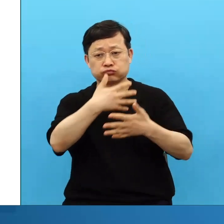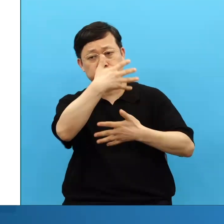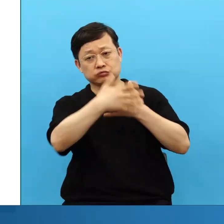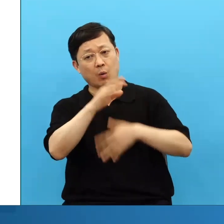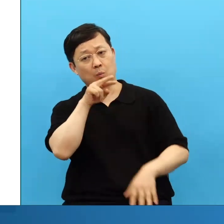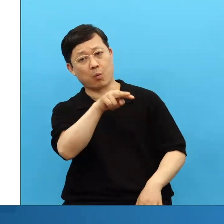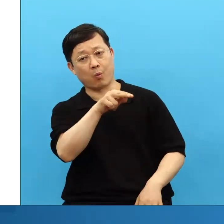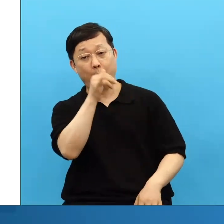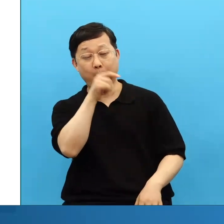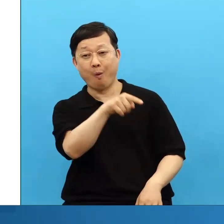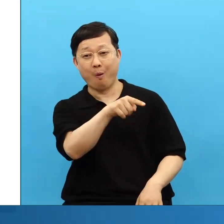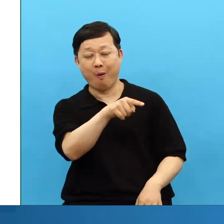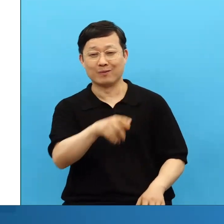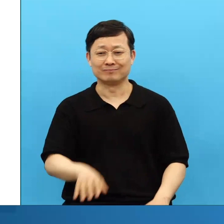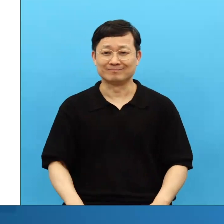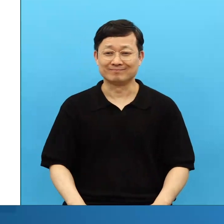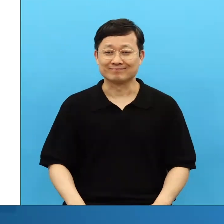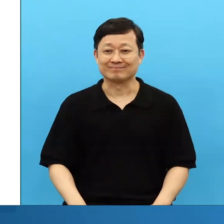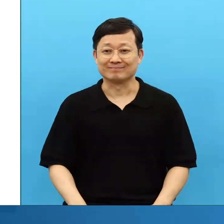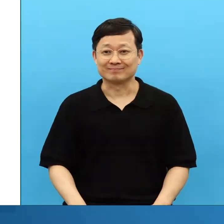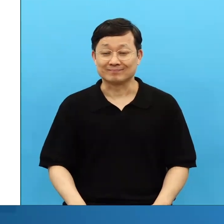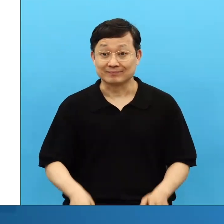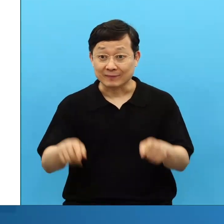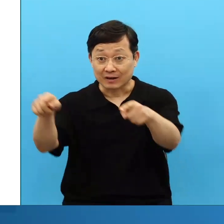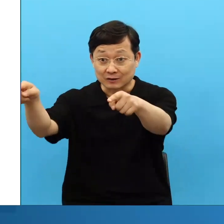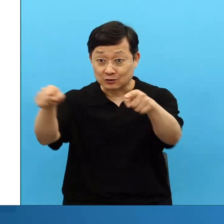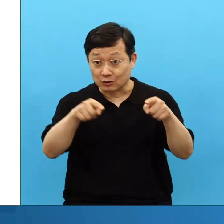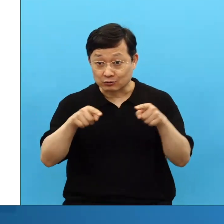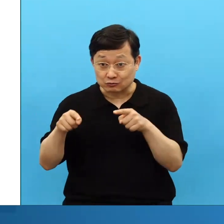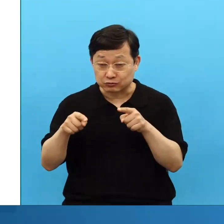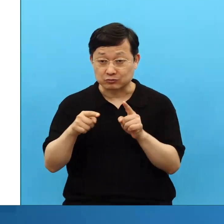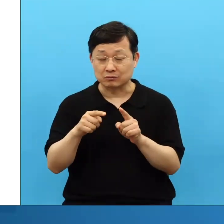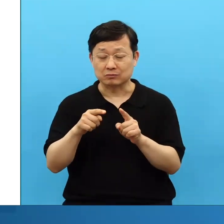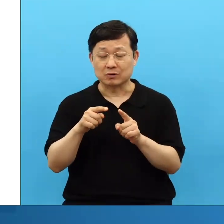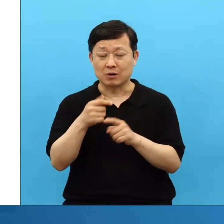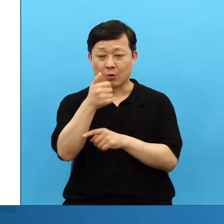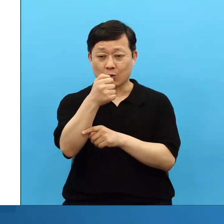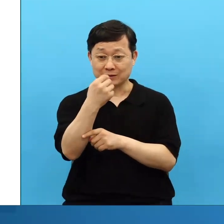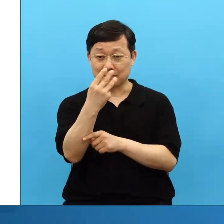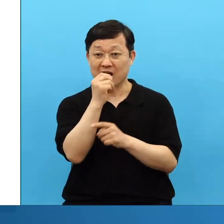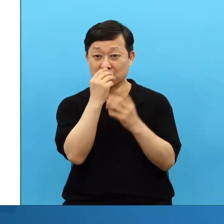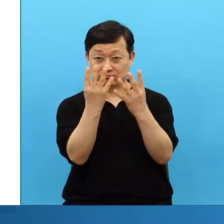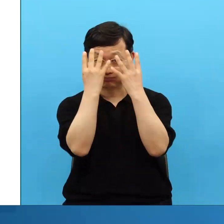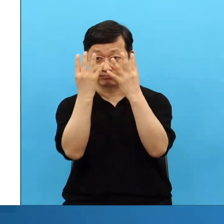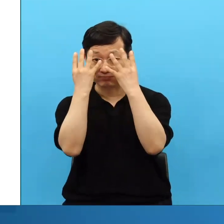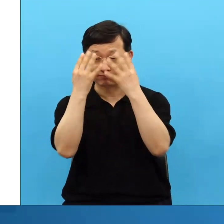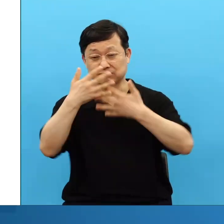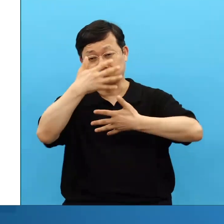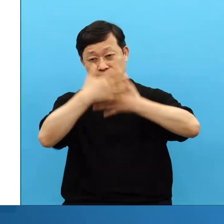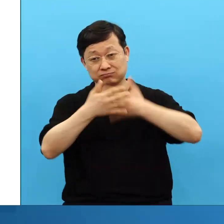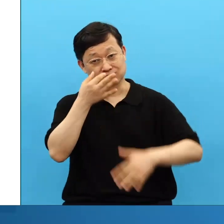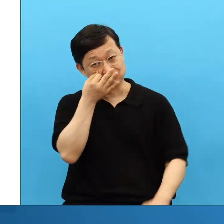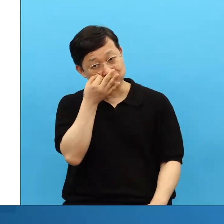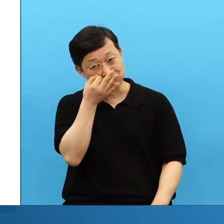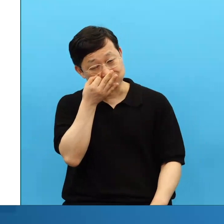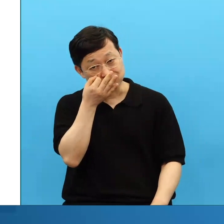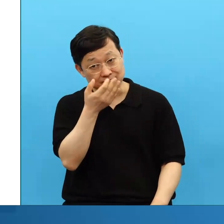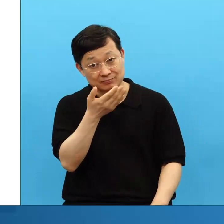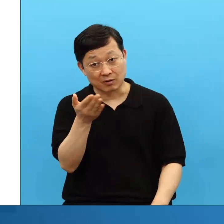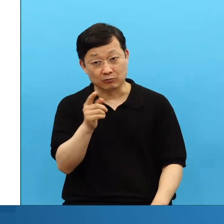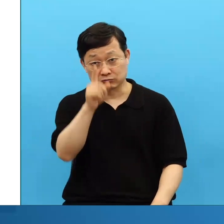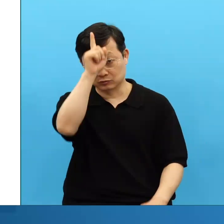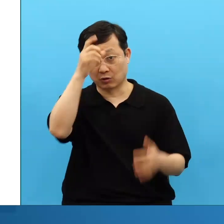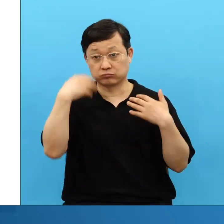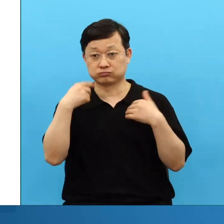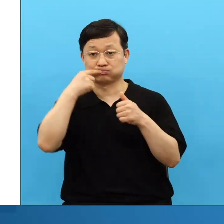있고요. 우리 전국의 53개 교도소에 이것을 한동안 틀었어요. 법무부